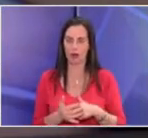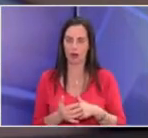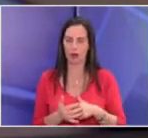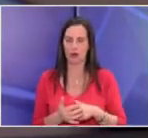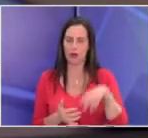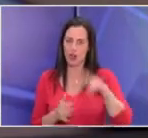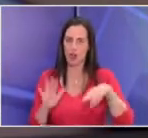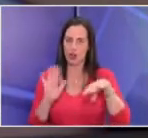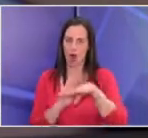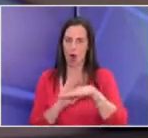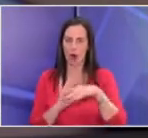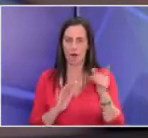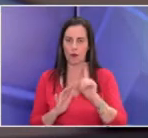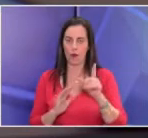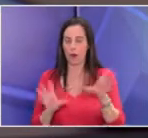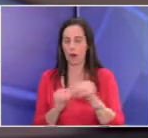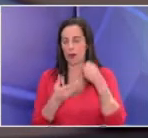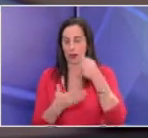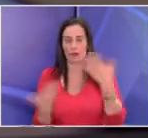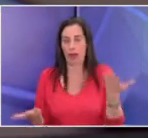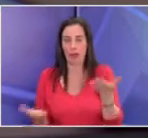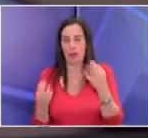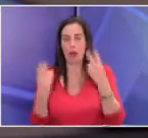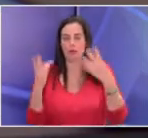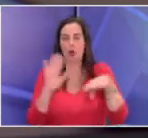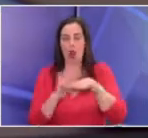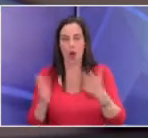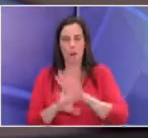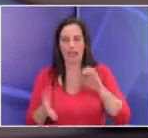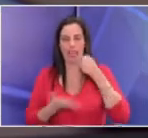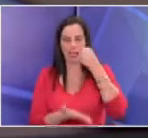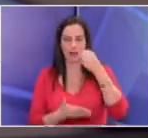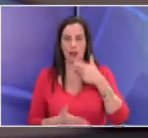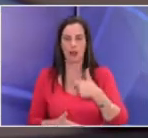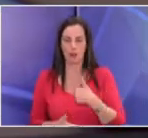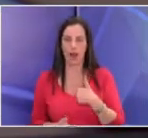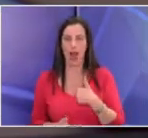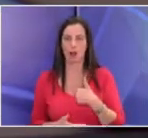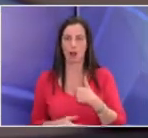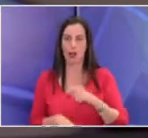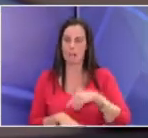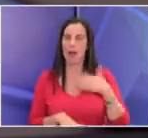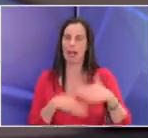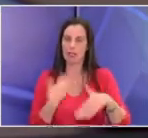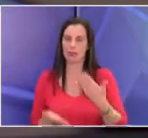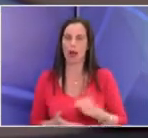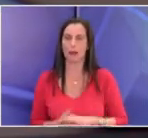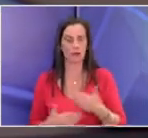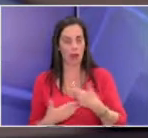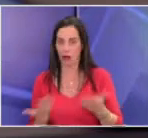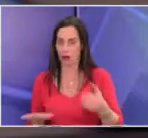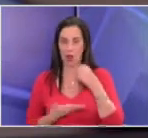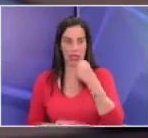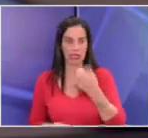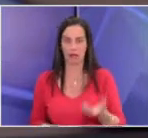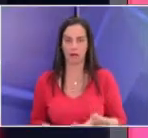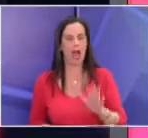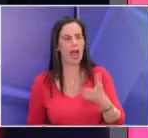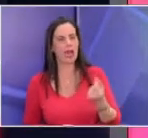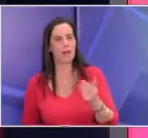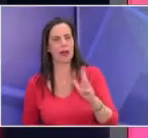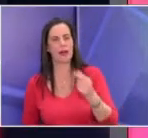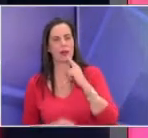הופכת לפנימית, תוך כדי תהליכי השיקום. ולכן ההשתלבות שלהם בתוכניות אצלנו היא מאוד מאוד חשובה. אנחנו באמת